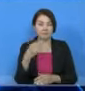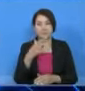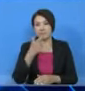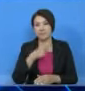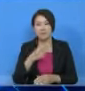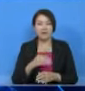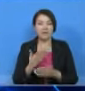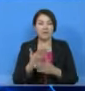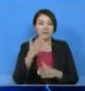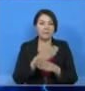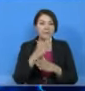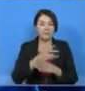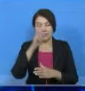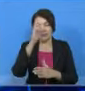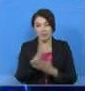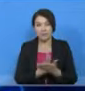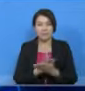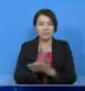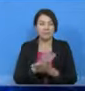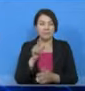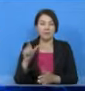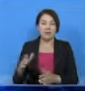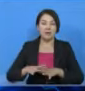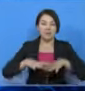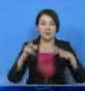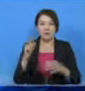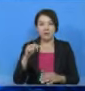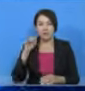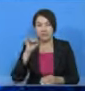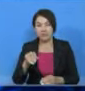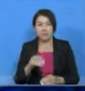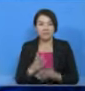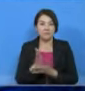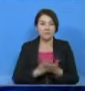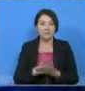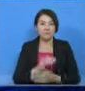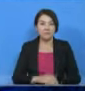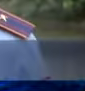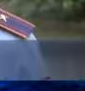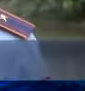своевременного оказания государственных услуг населению, где оказано более 100 тысяч государственных услуг.